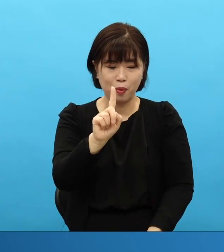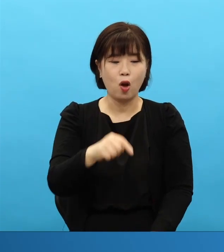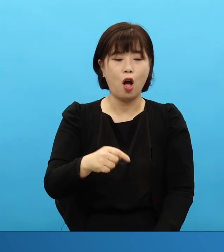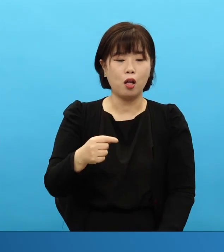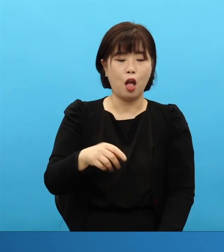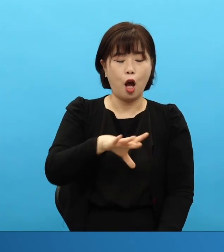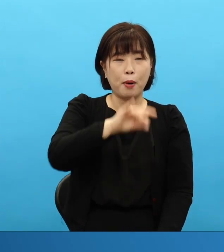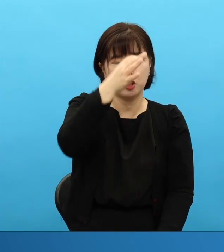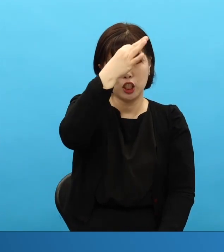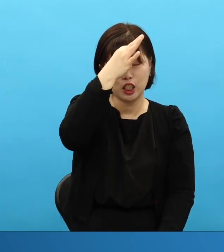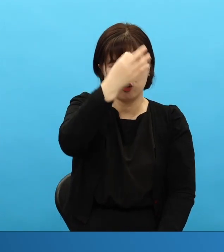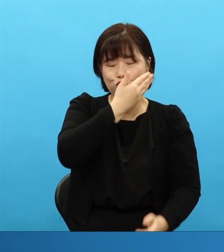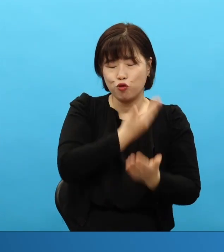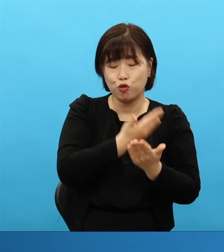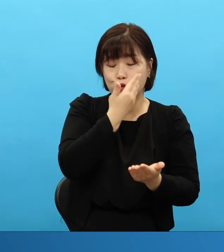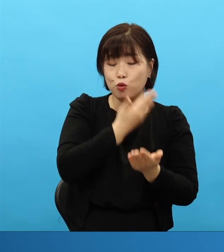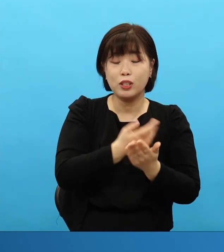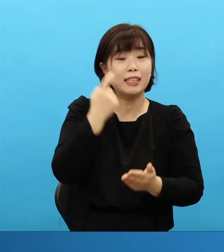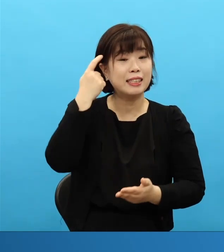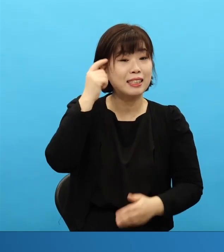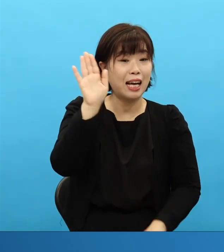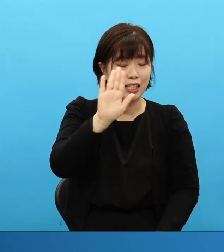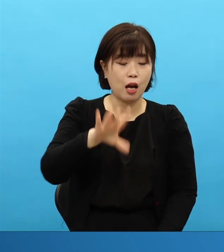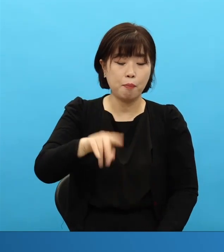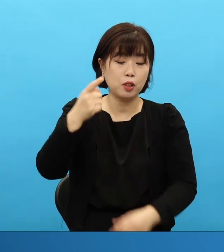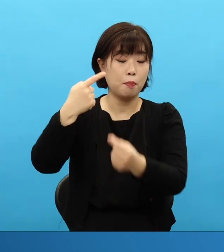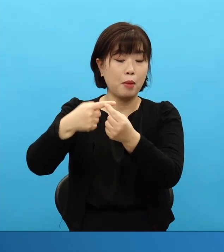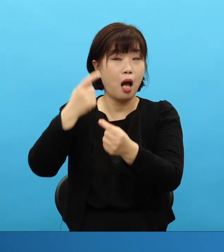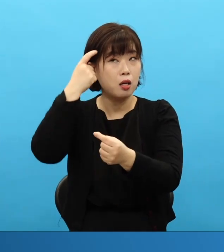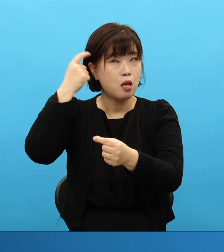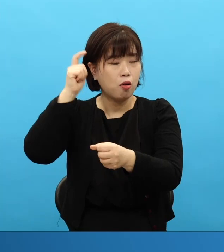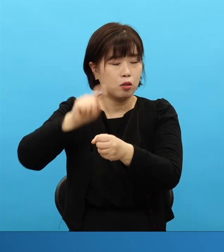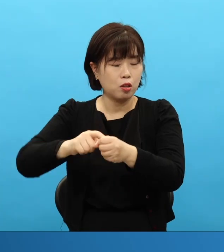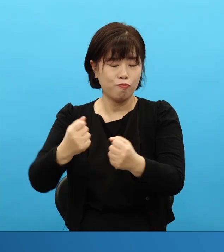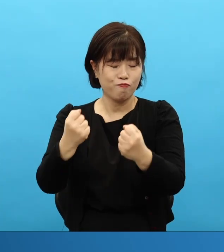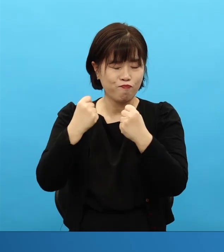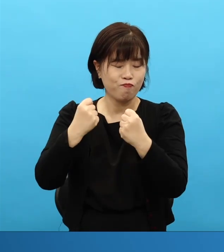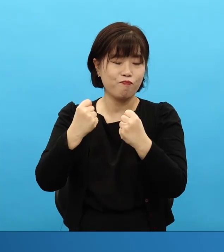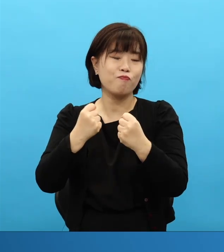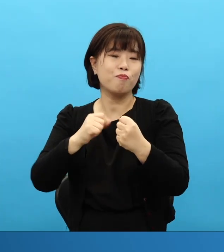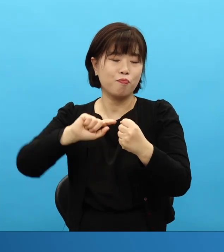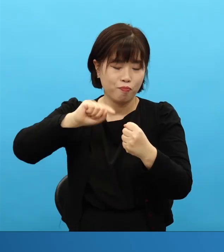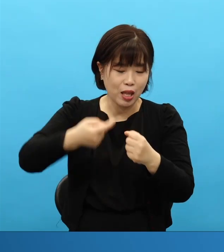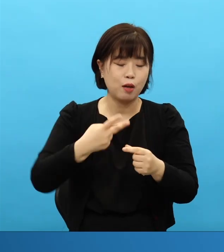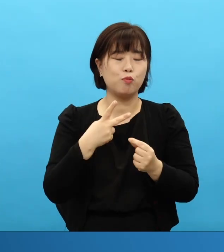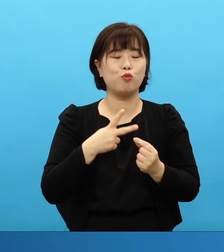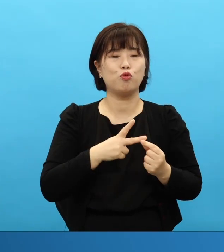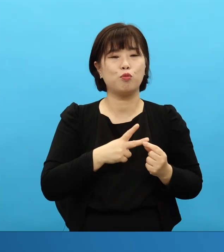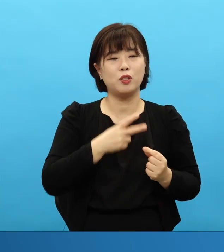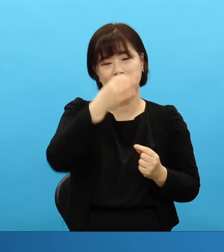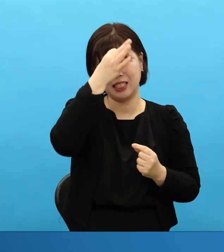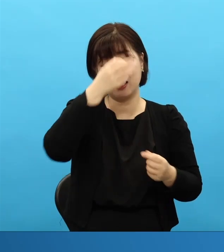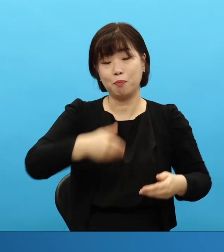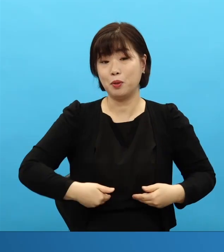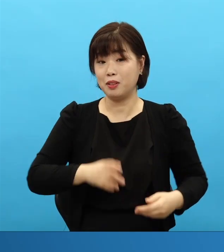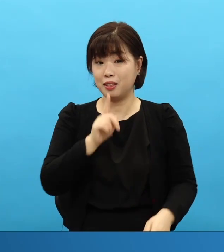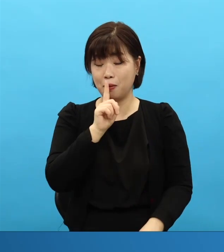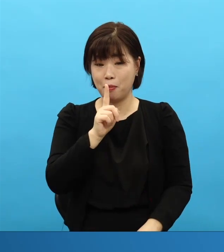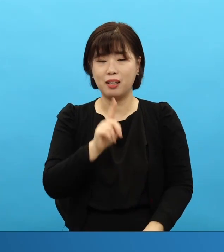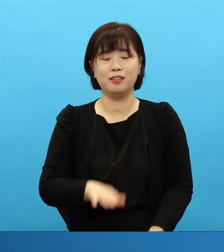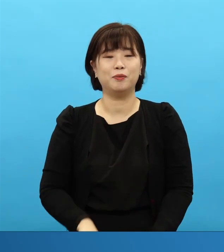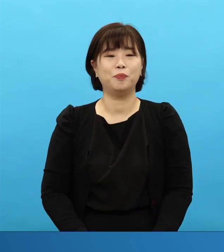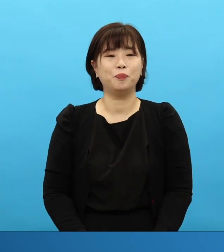된다. 영혼의 응답이죠. 그 증인이신 랩넌트 망대 제 11회입니다. 네, 장로님의 기도 제목과 또 앞으로